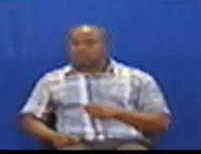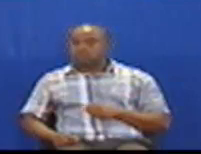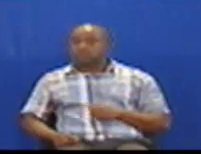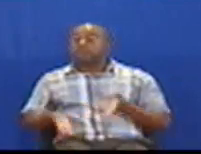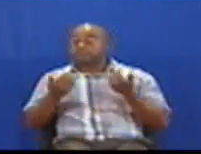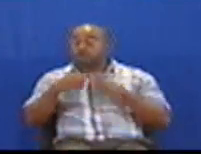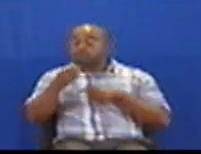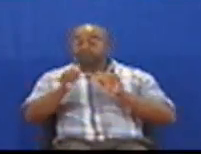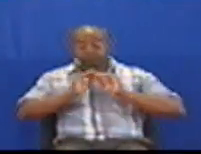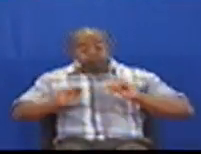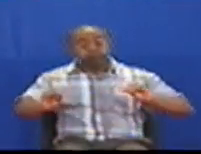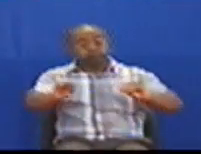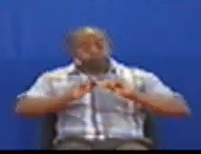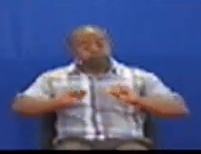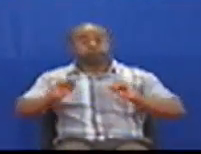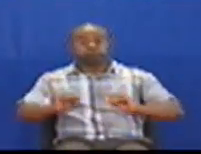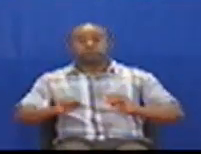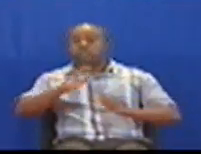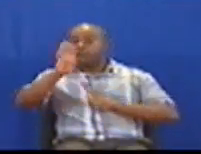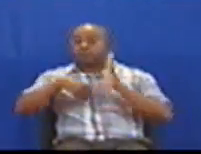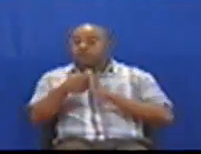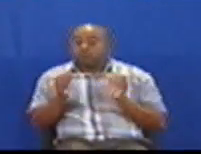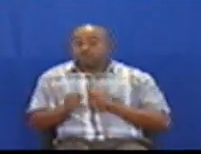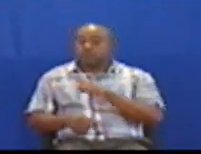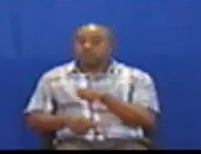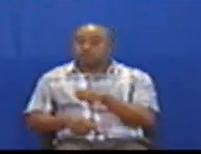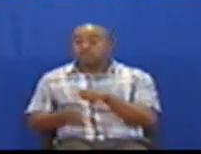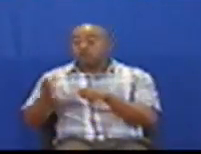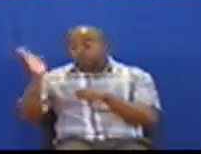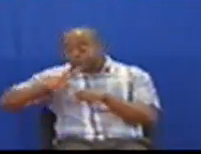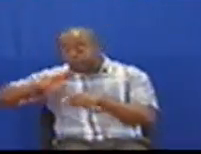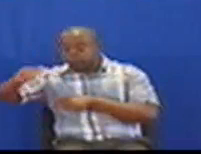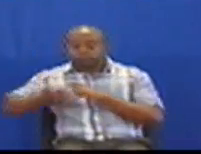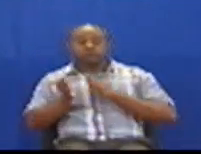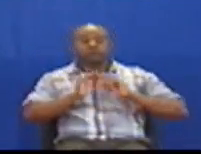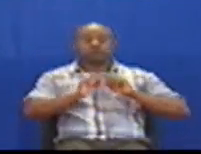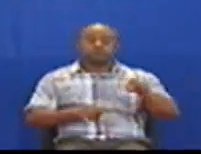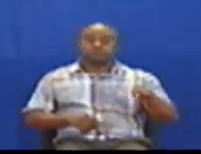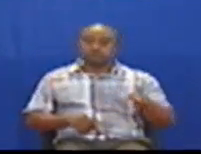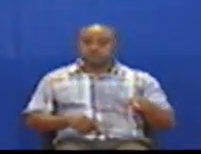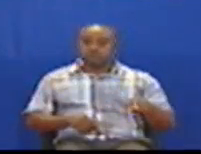kufundisha aje, wakapishwa kwenye crash program wakafundisha, wakaja kufundisha. Mheshimiwa Naibu Spika,